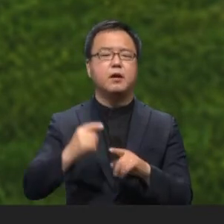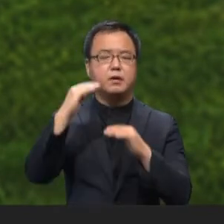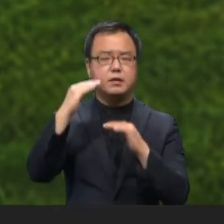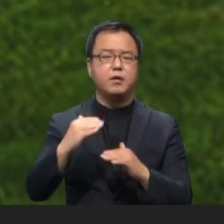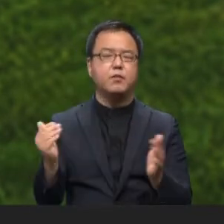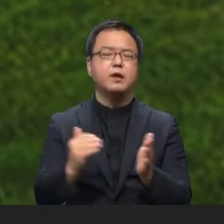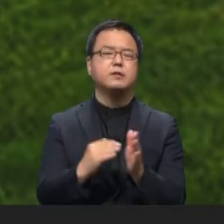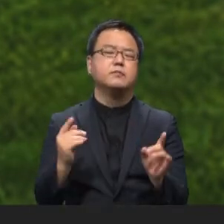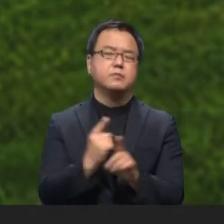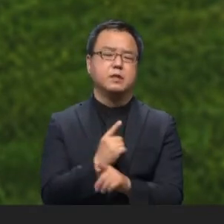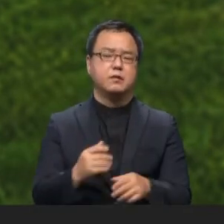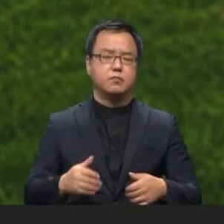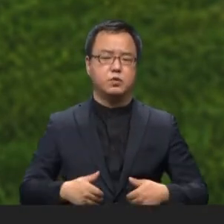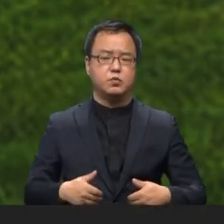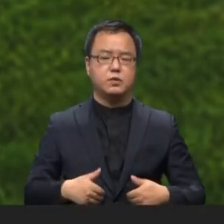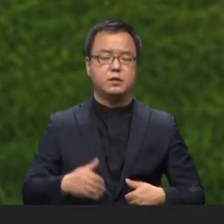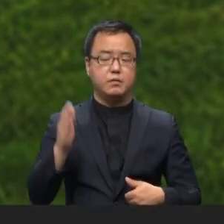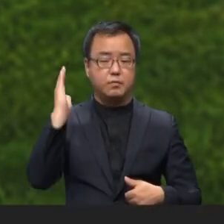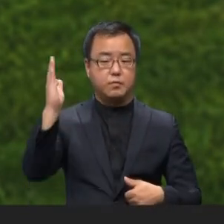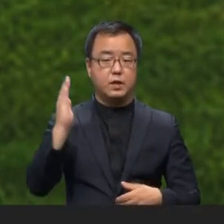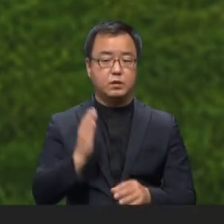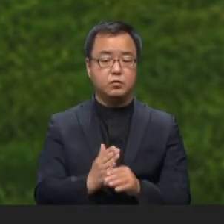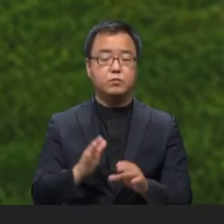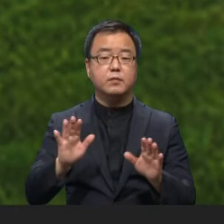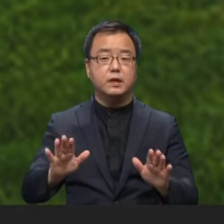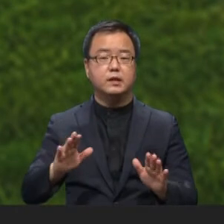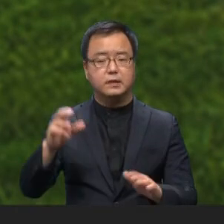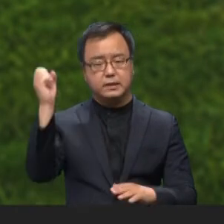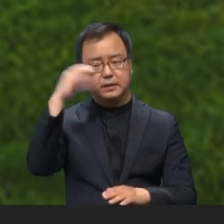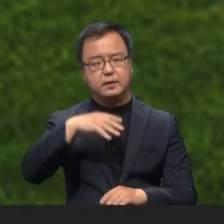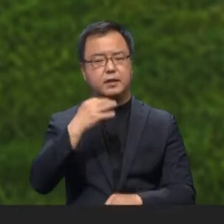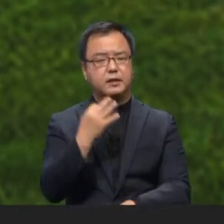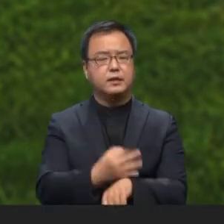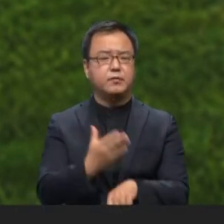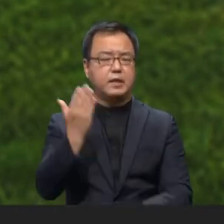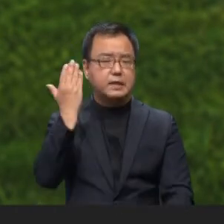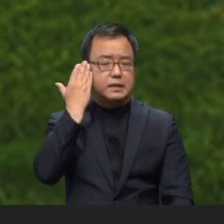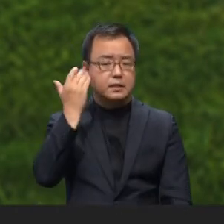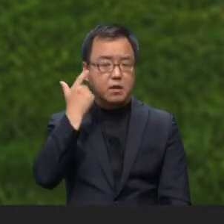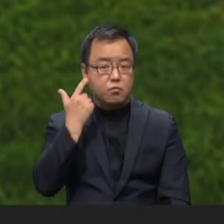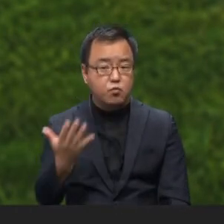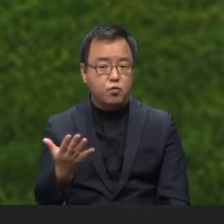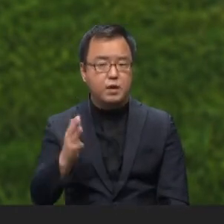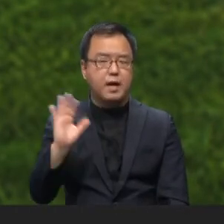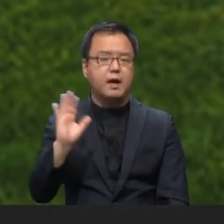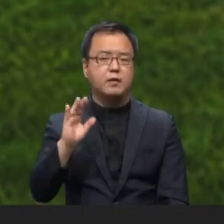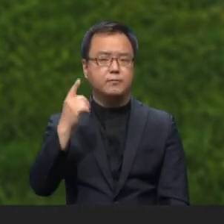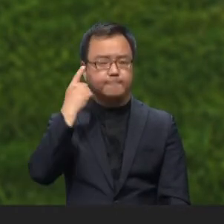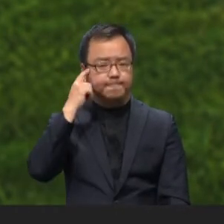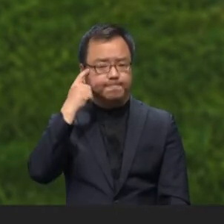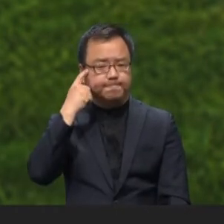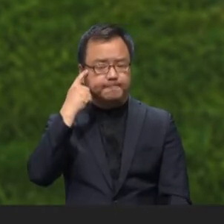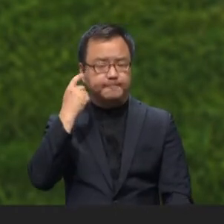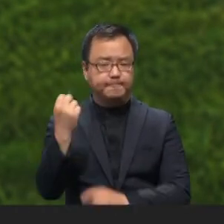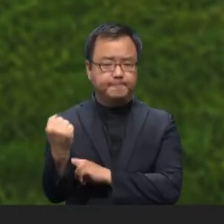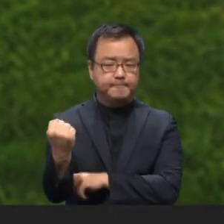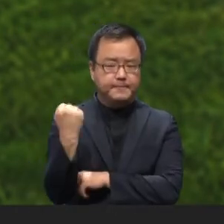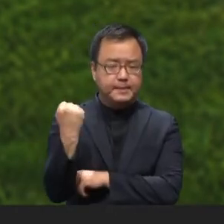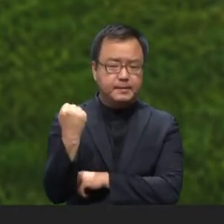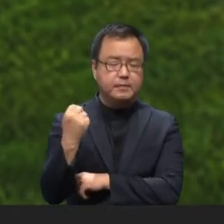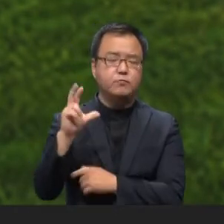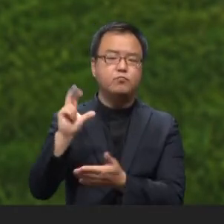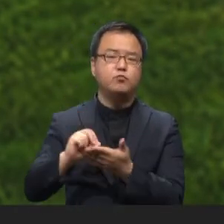바꿔야 한다 리 지적까지 나오고 있습니다 이제는 더이상 단순 지식이 아니라 사고력 이나 문제해결력을 평가 하자는 건데